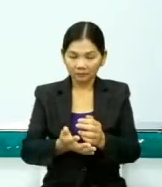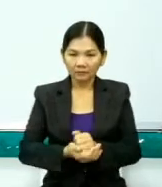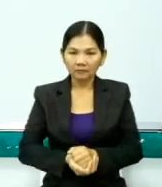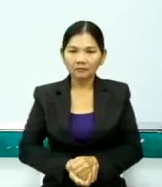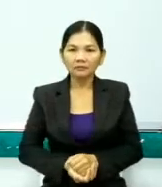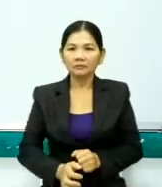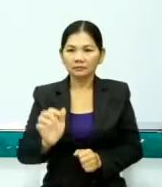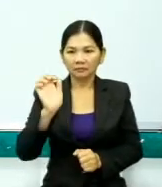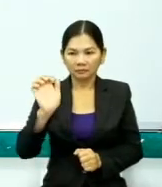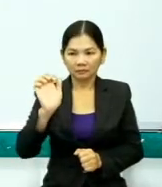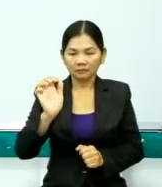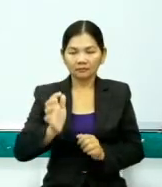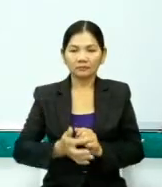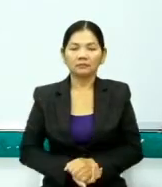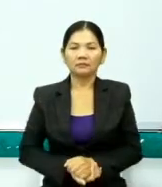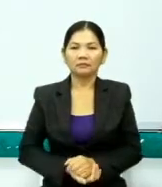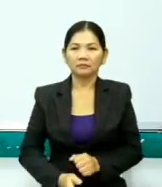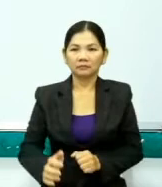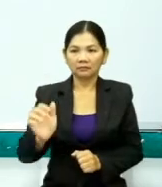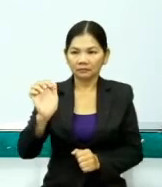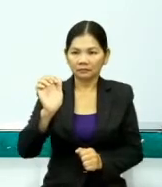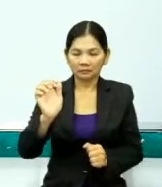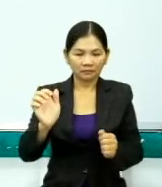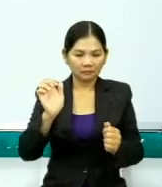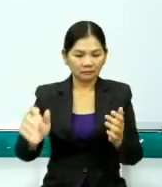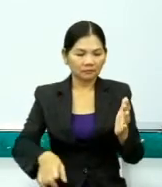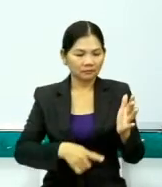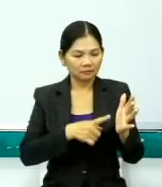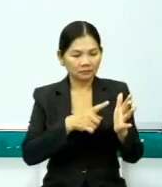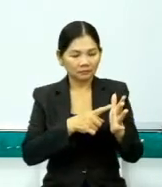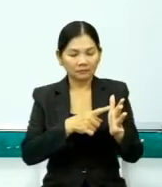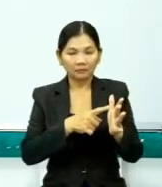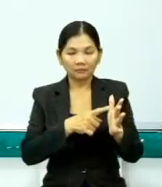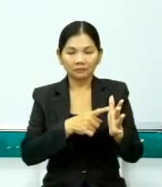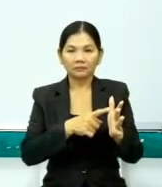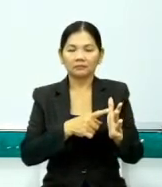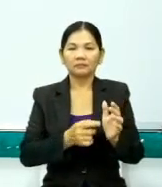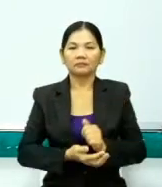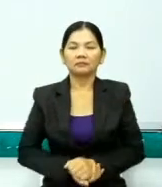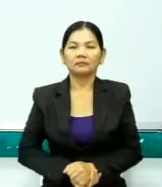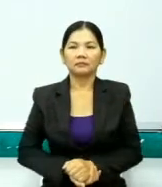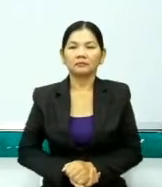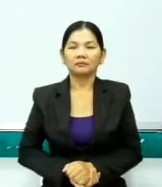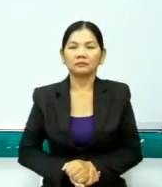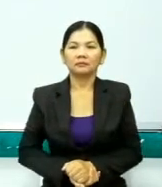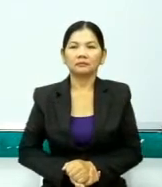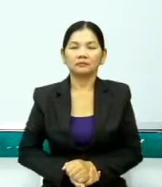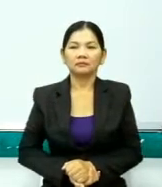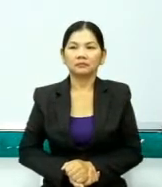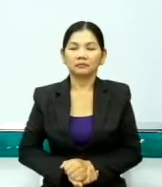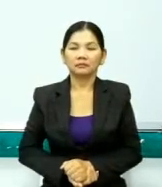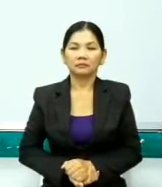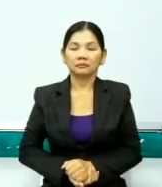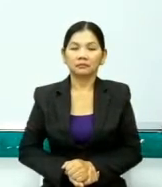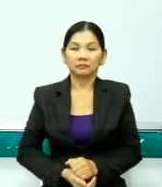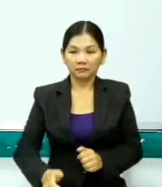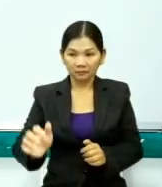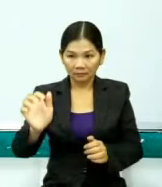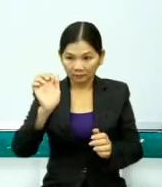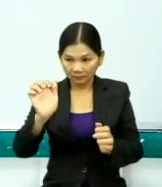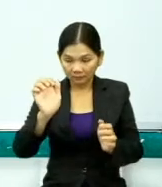con. Chà, chê cứ miền là xó chó. Nâng sẵn ẩy. Chà, một đoàn tiết cân